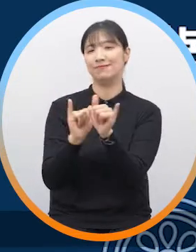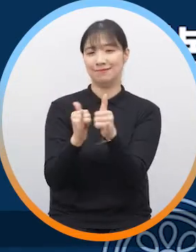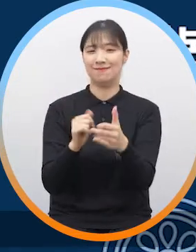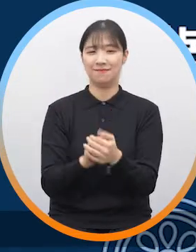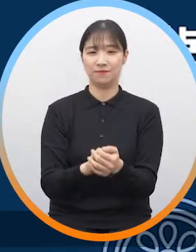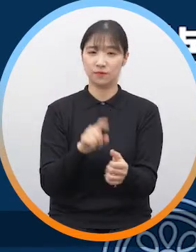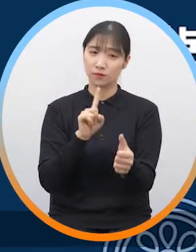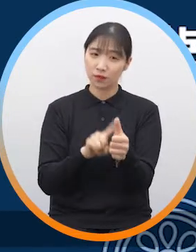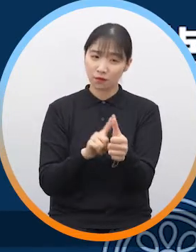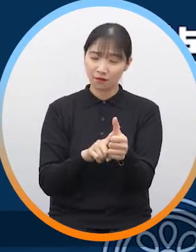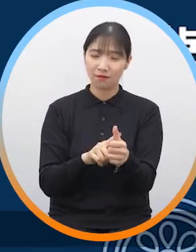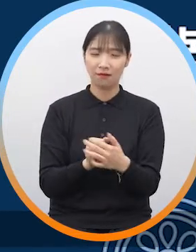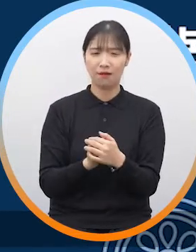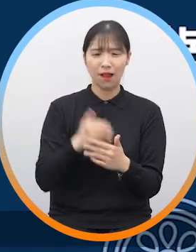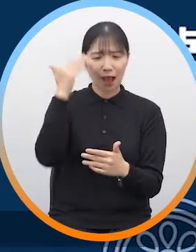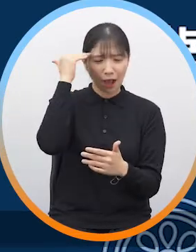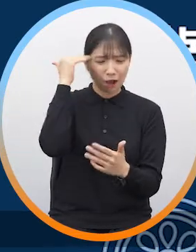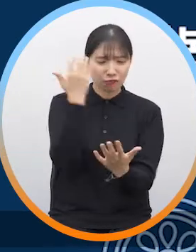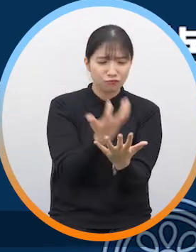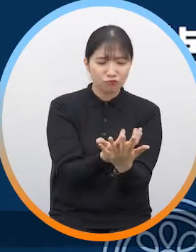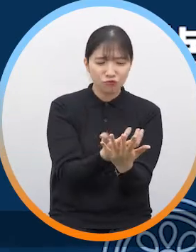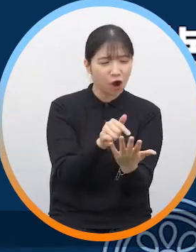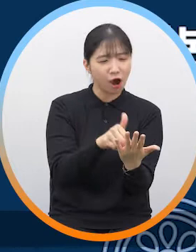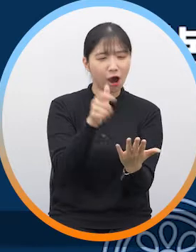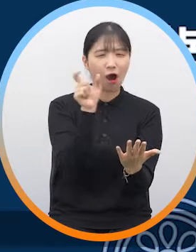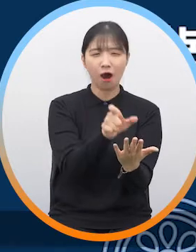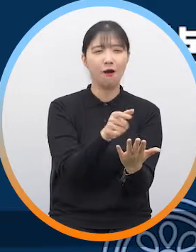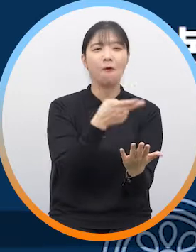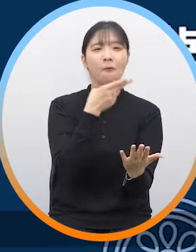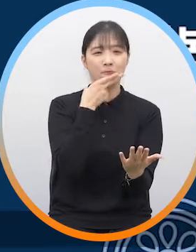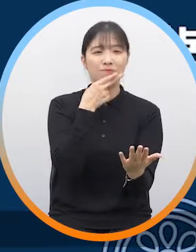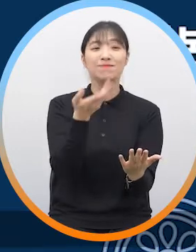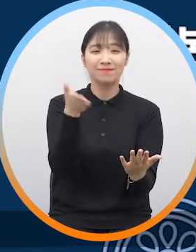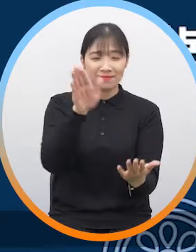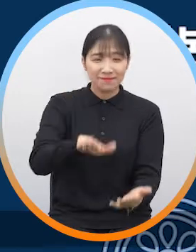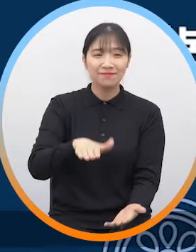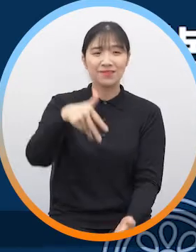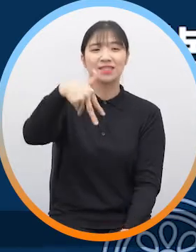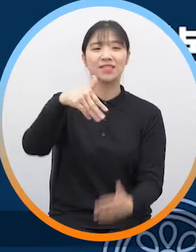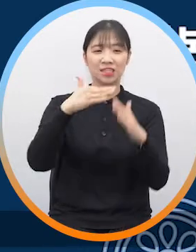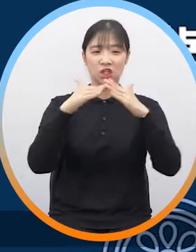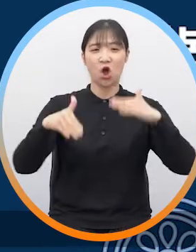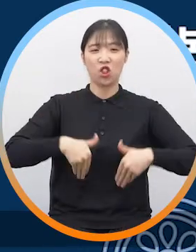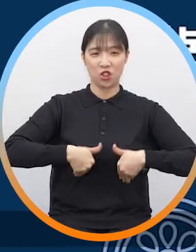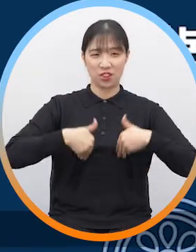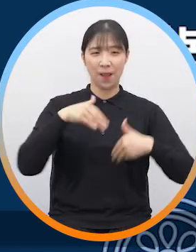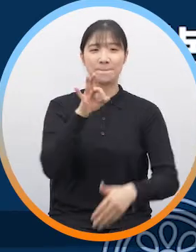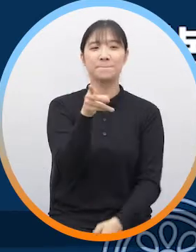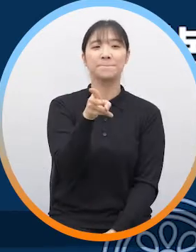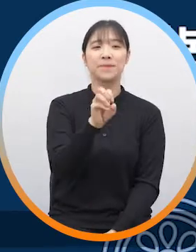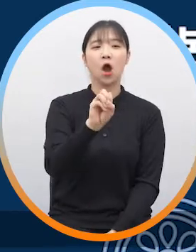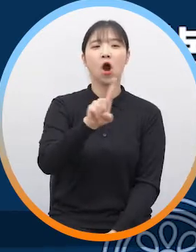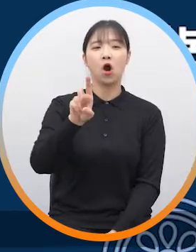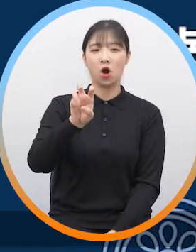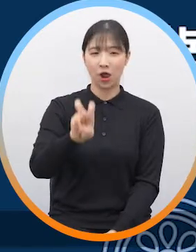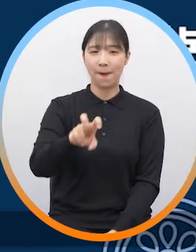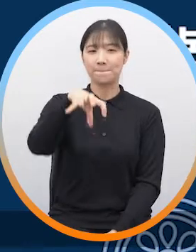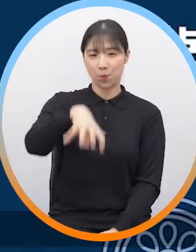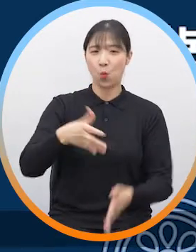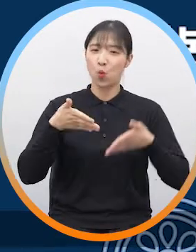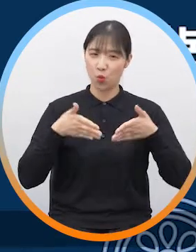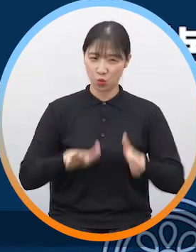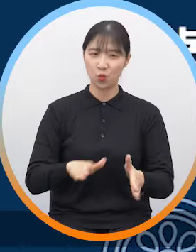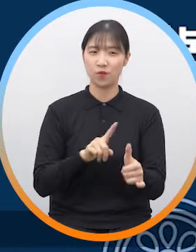이 왕인은 우리 국내 문헌은 없지만은 전남 영암군 성계동 출신으로 알려져 있는